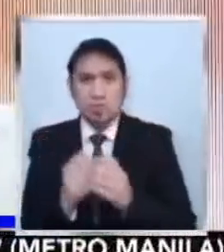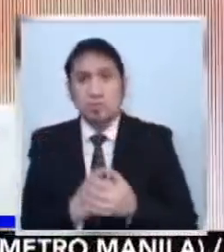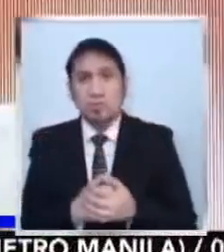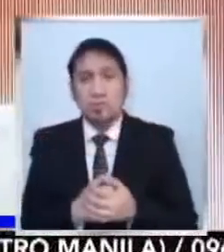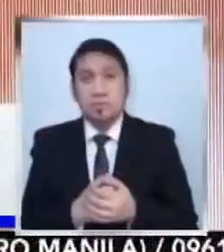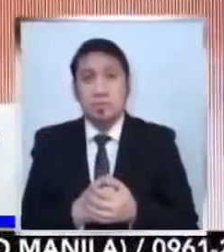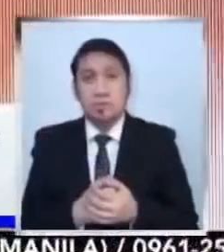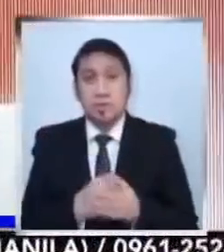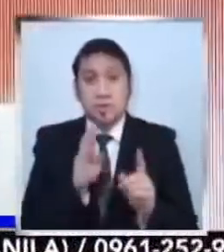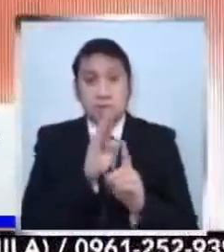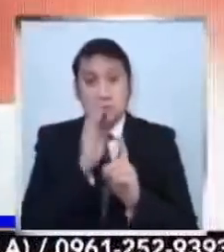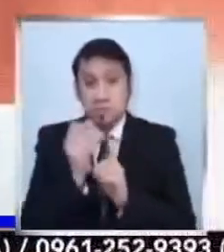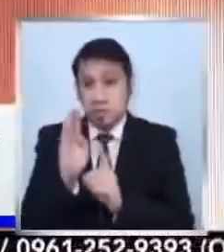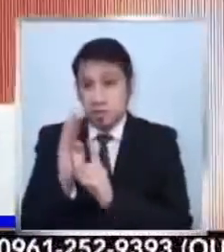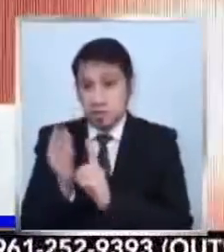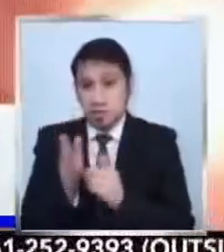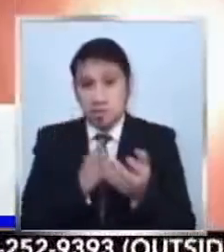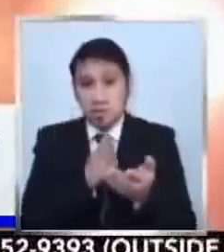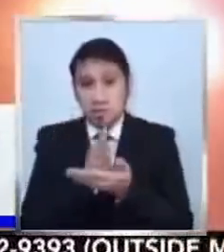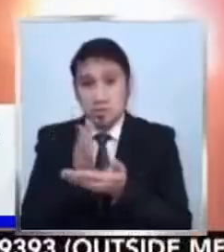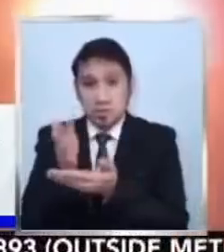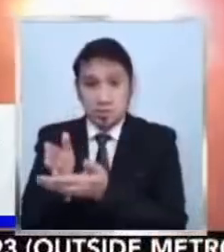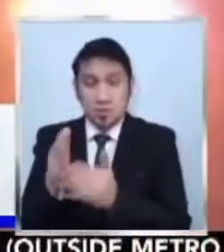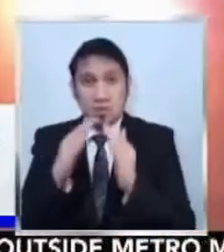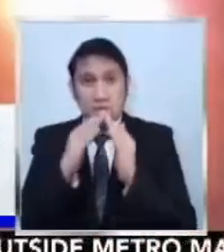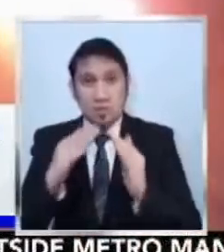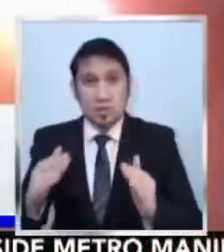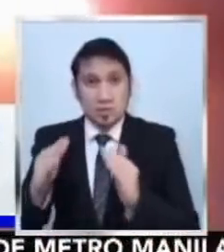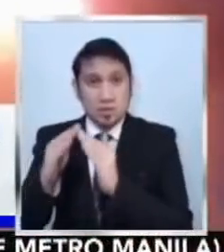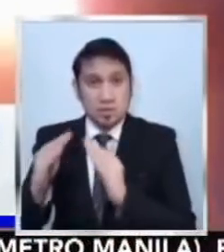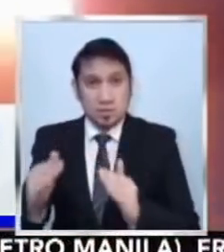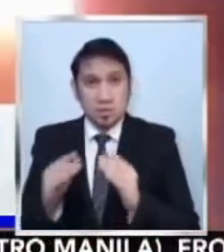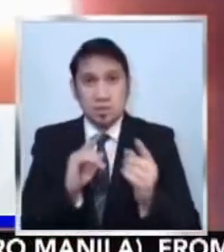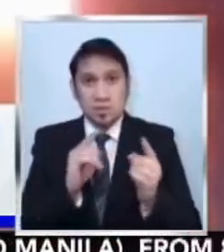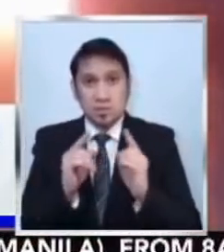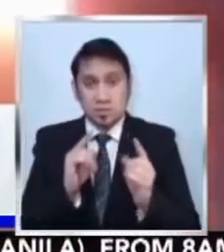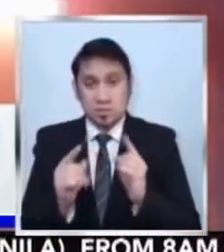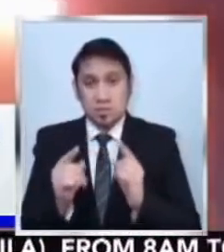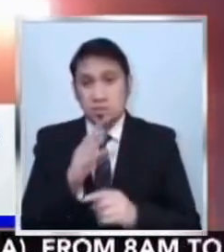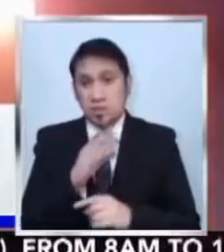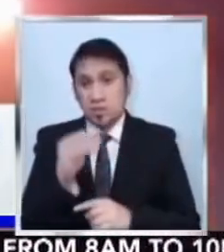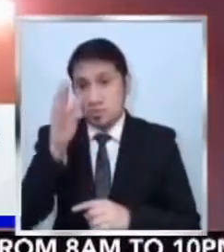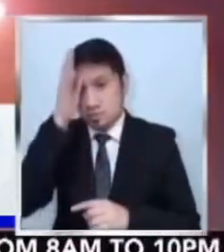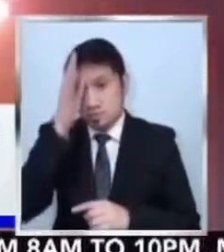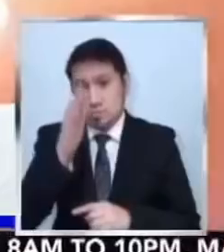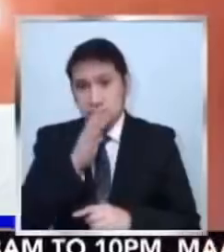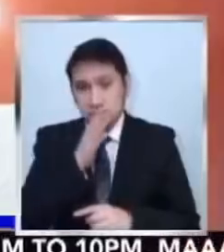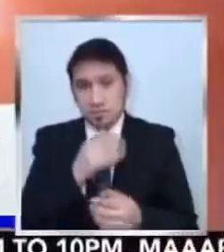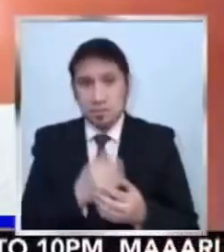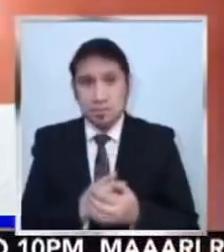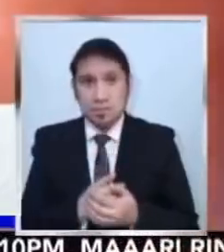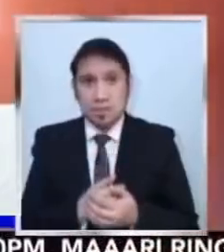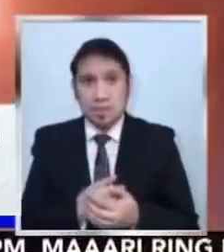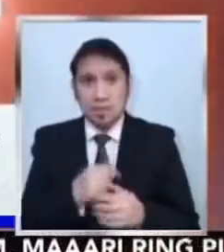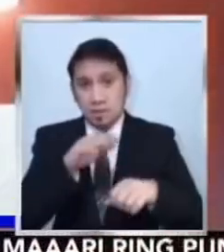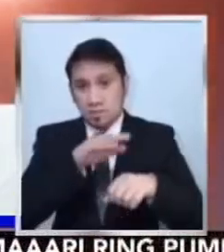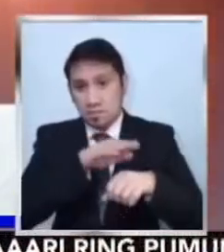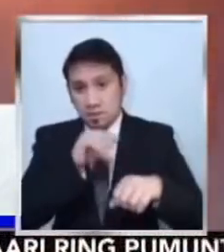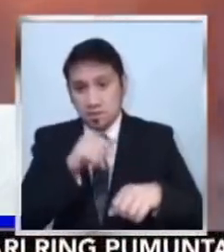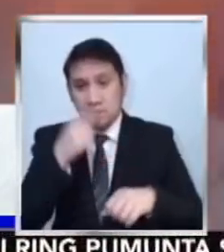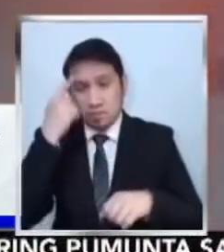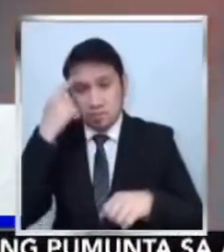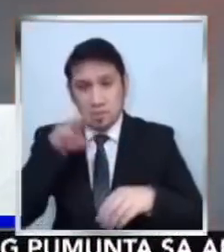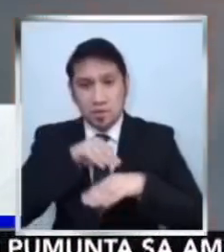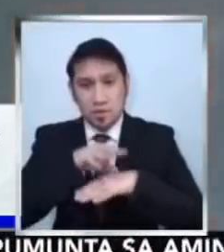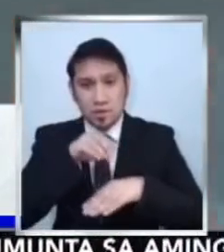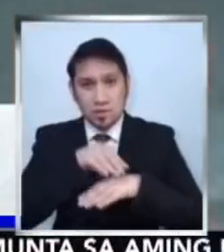mga pulis ang bahay ng mga natukoy na minor de edad para kausapin ang mga ito at kanilang mga magulang. Ipapatawag din daw sila para sa counseling ng mga taga